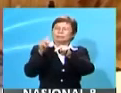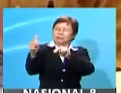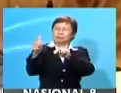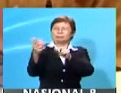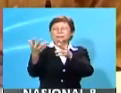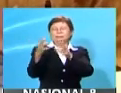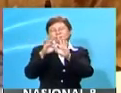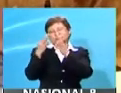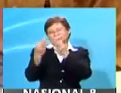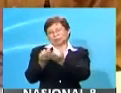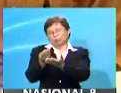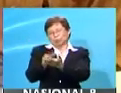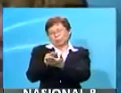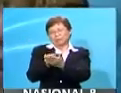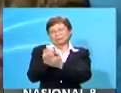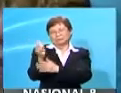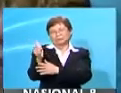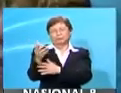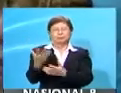kedudukan kewangan